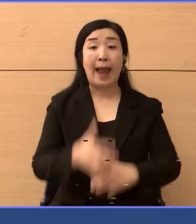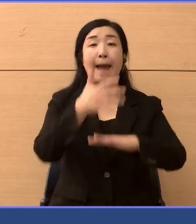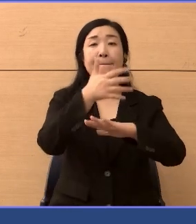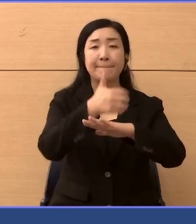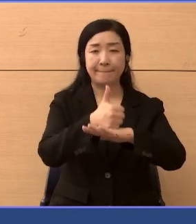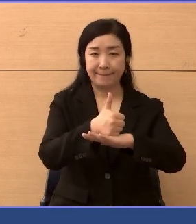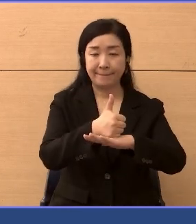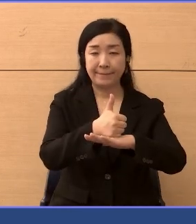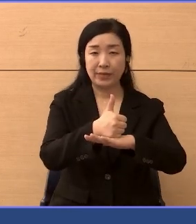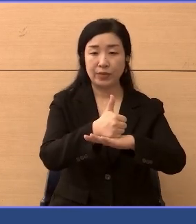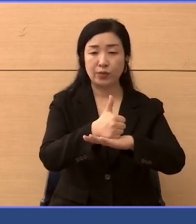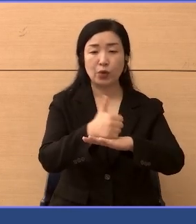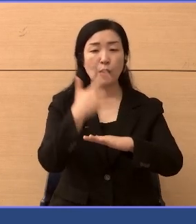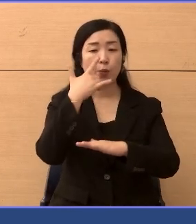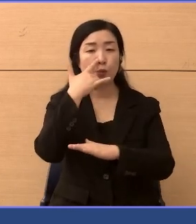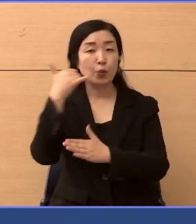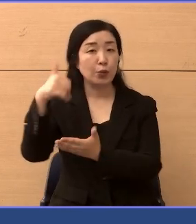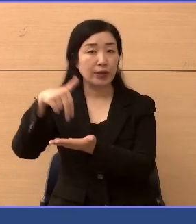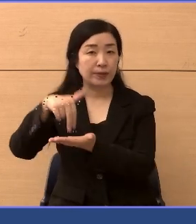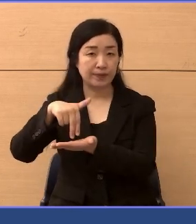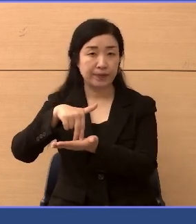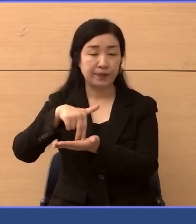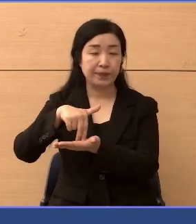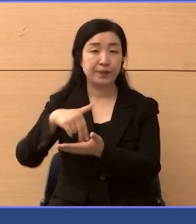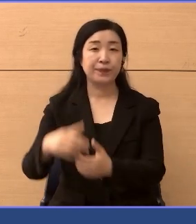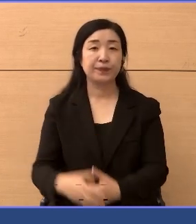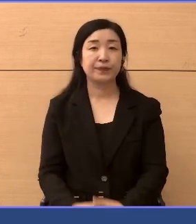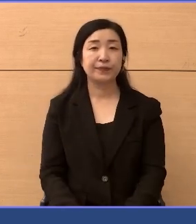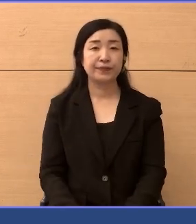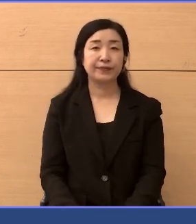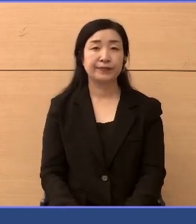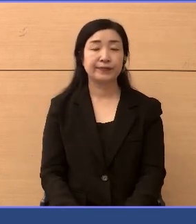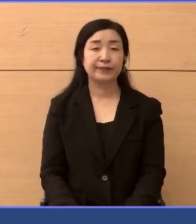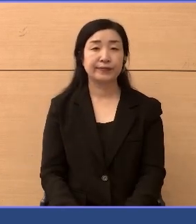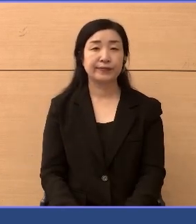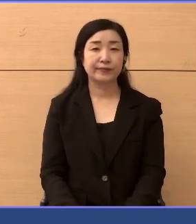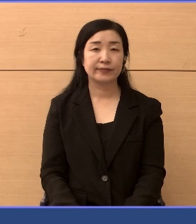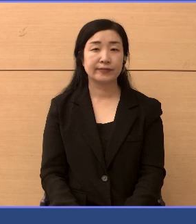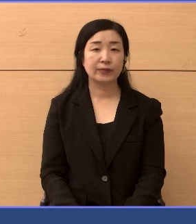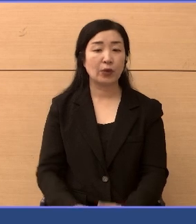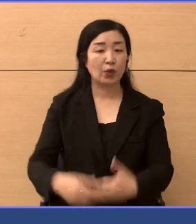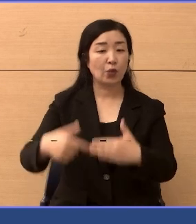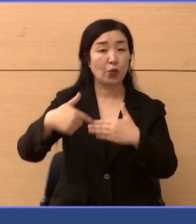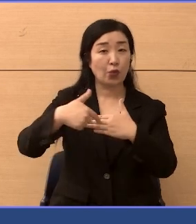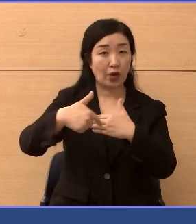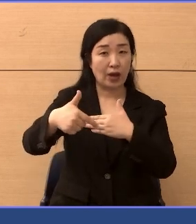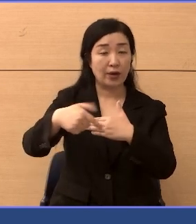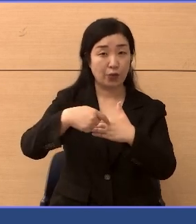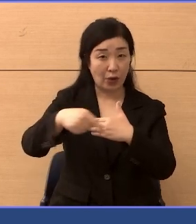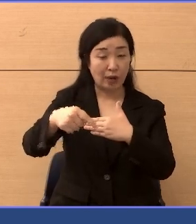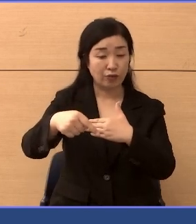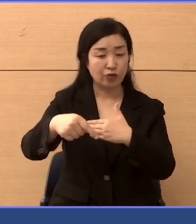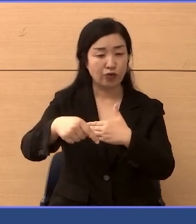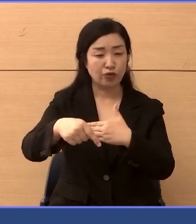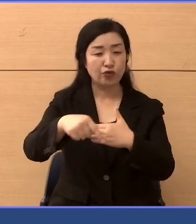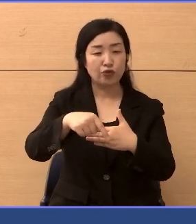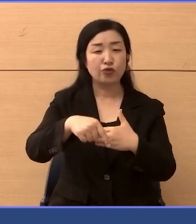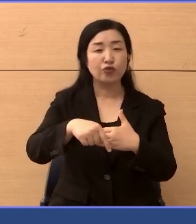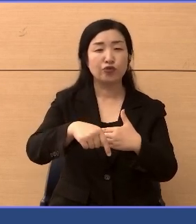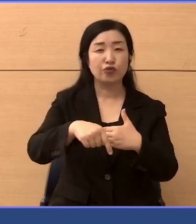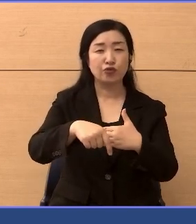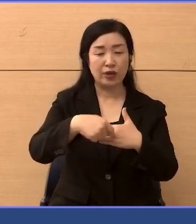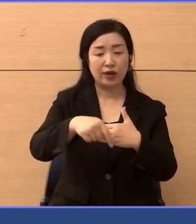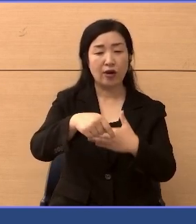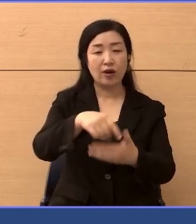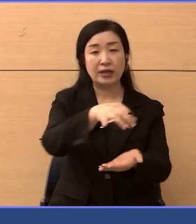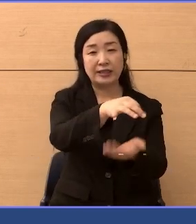help 마지막으로 in 부모님들의 경우에는 accessing the outside world. 외부 세계에서의 One 어떤 of the 접근에 대한 problems 지원을 받을 필요가